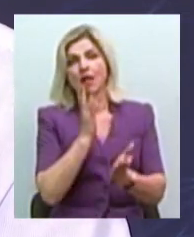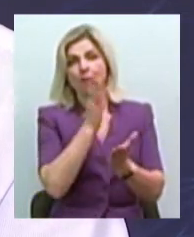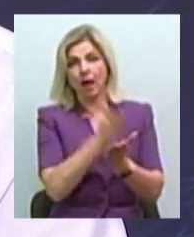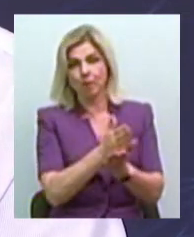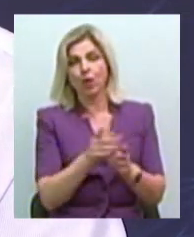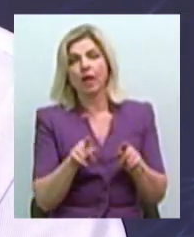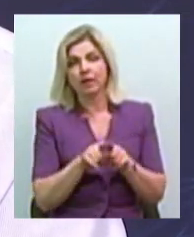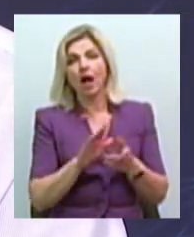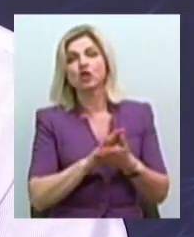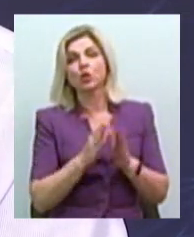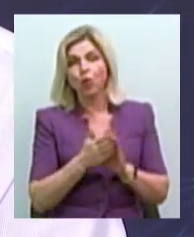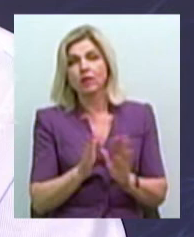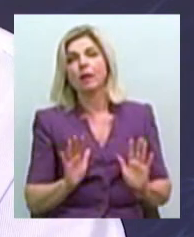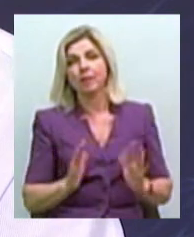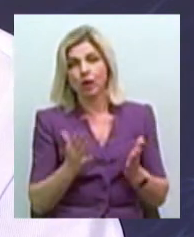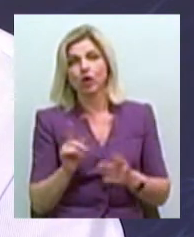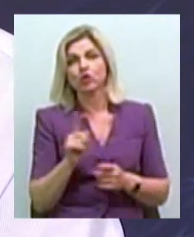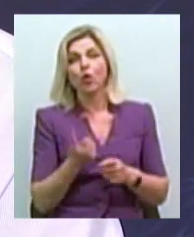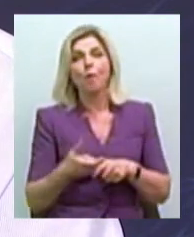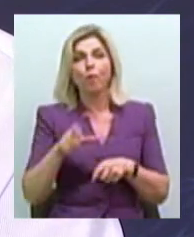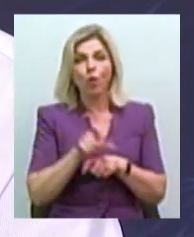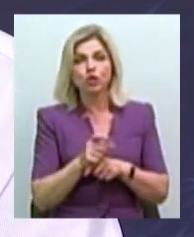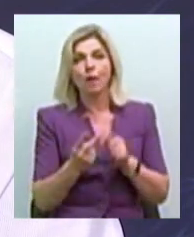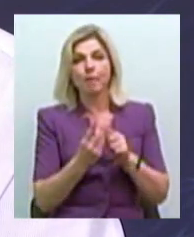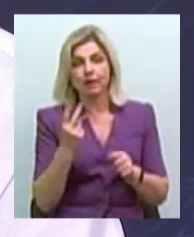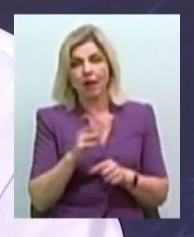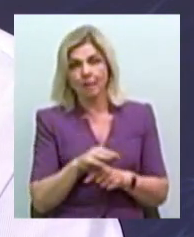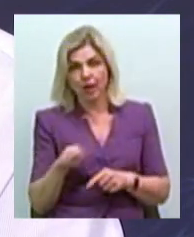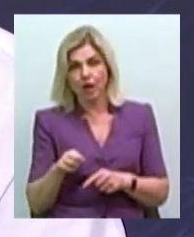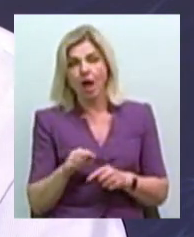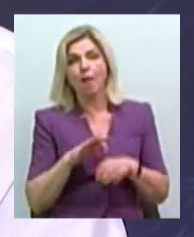такая ситуация происходит. То, что свыше 1,5 миллионов, естественно, проходит через торги,